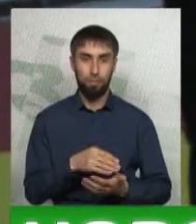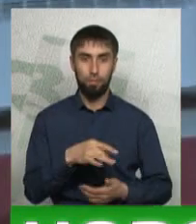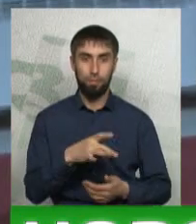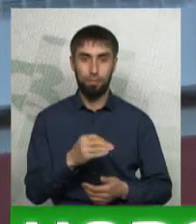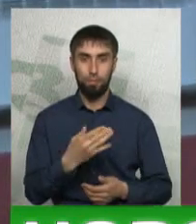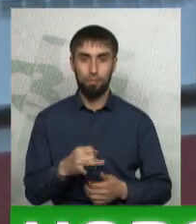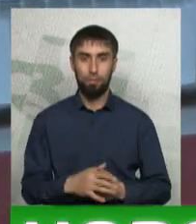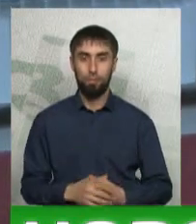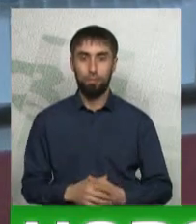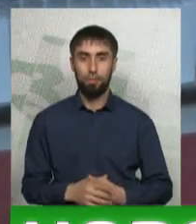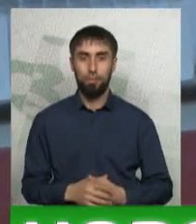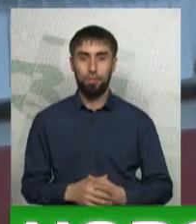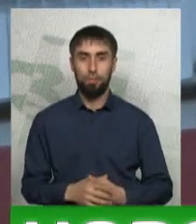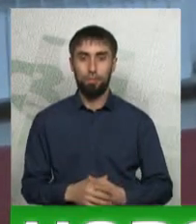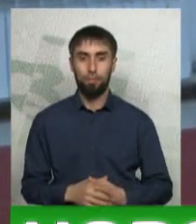трофеи.